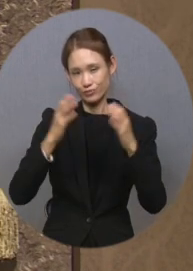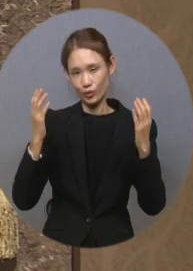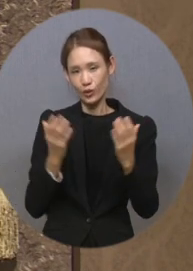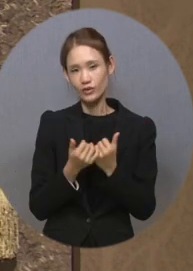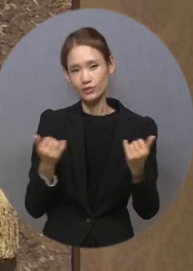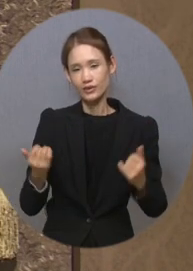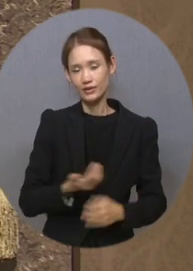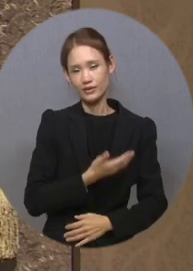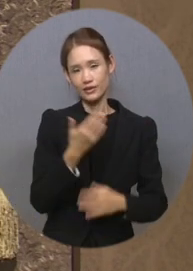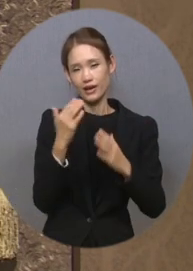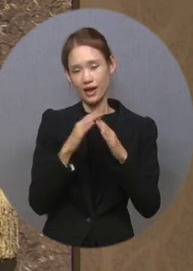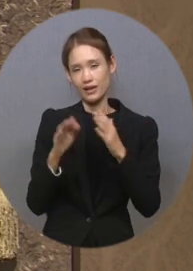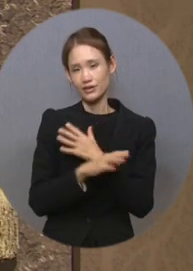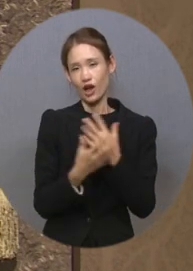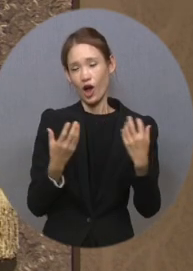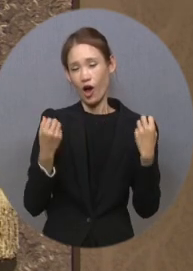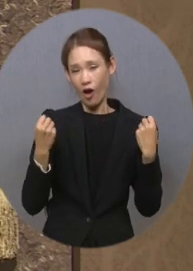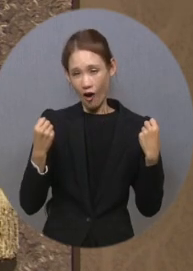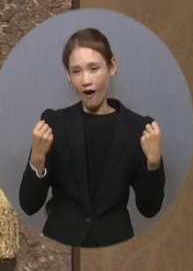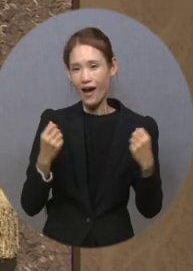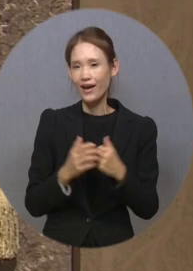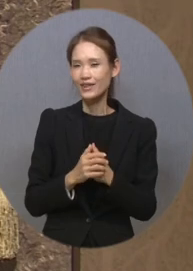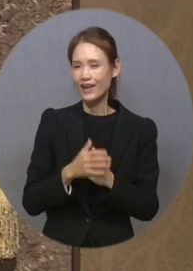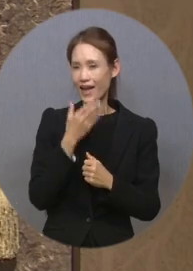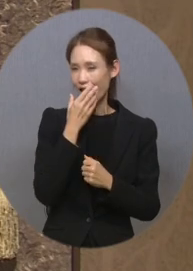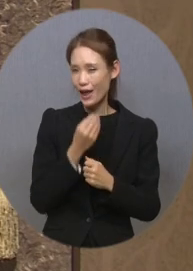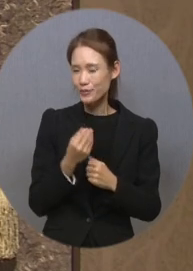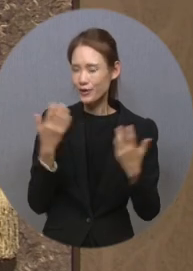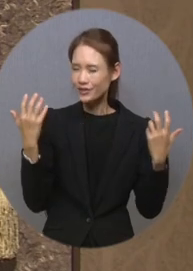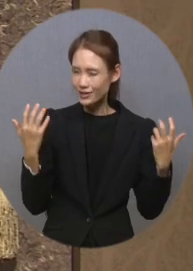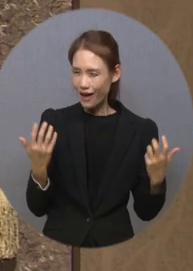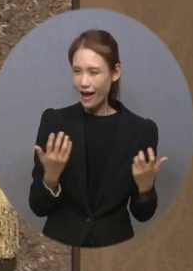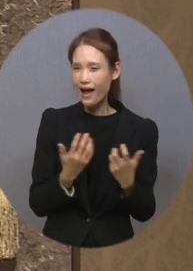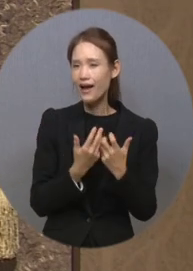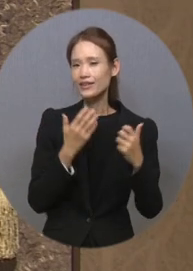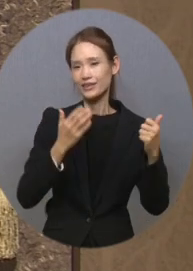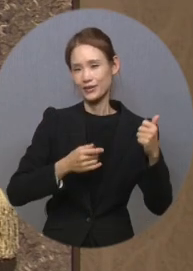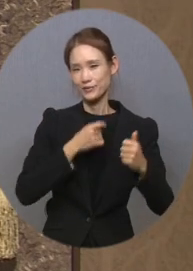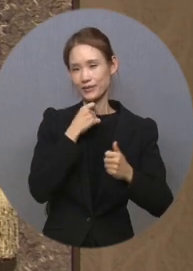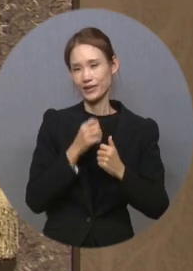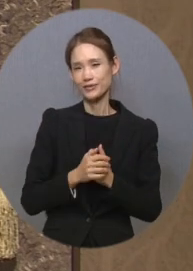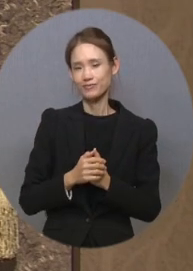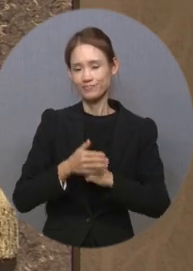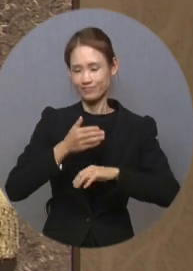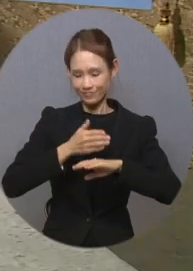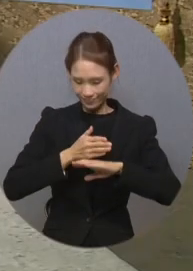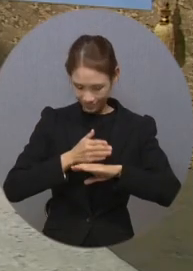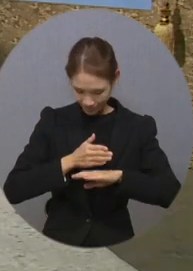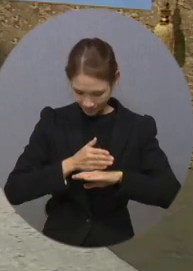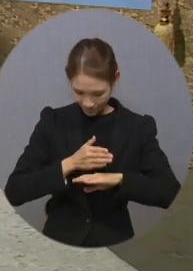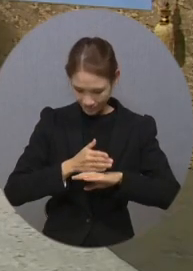분들 가정에 건강하시고 행복이 가득하시기를 기원합니다. 감사합니다.